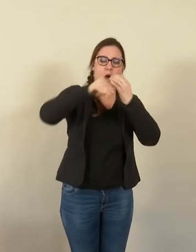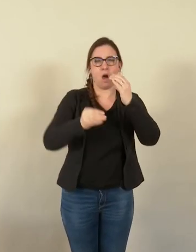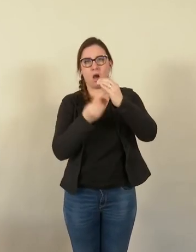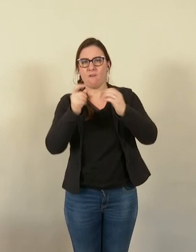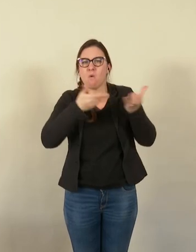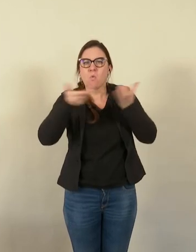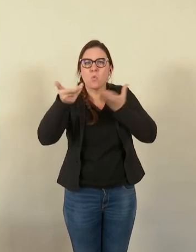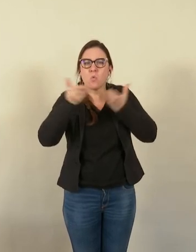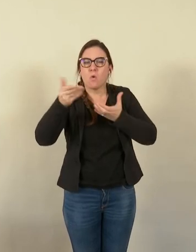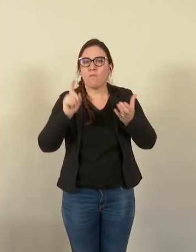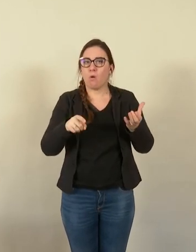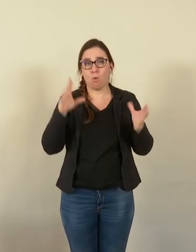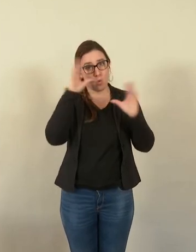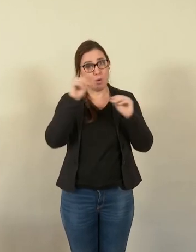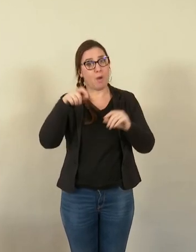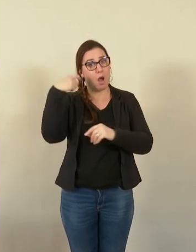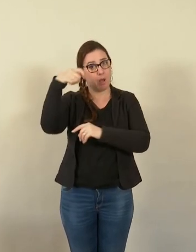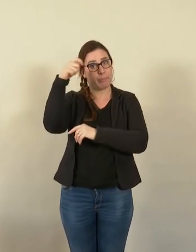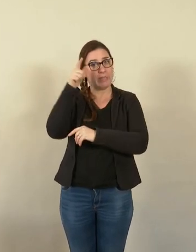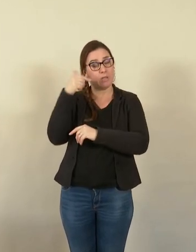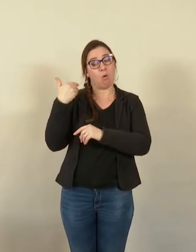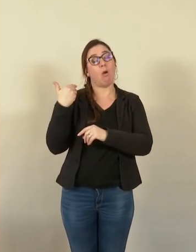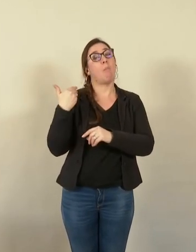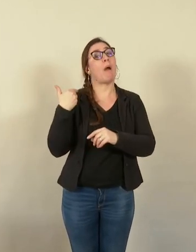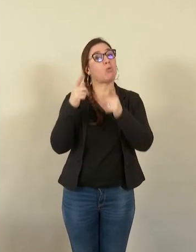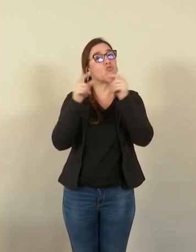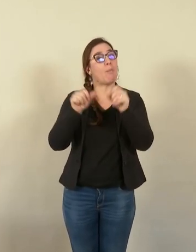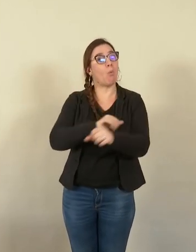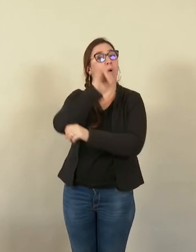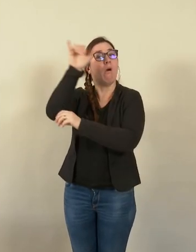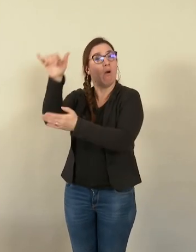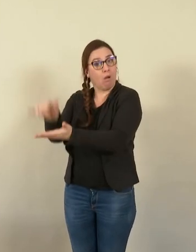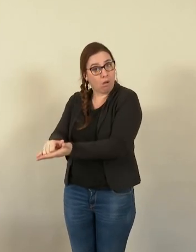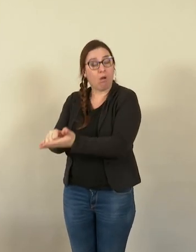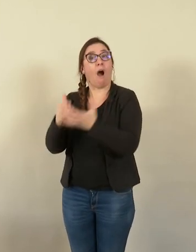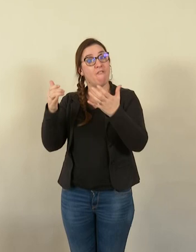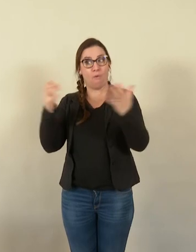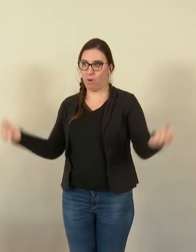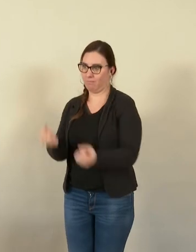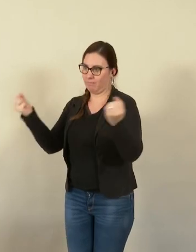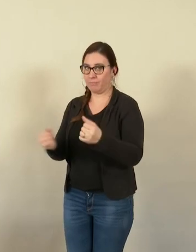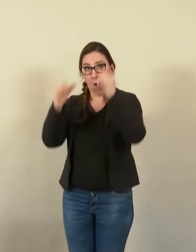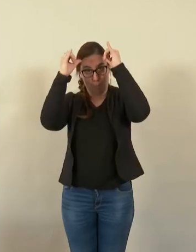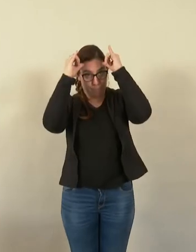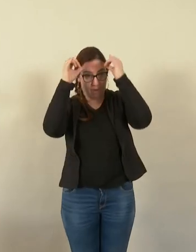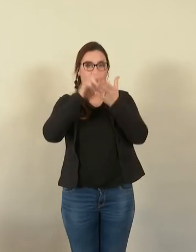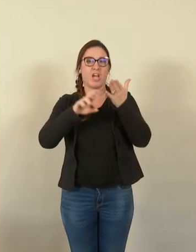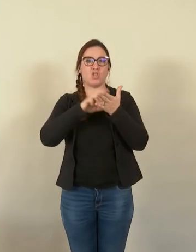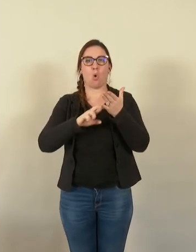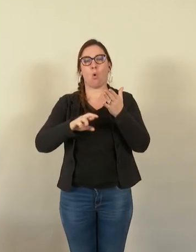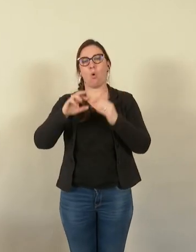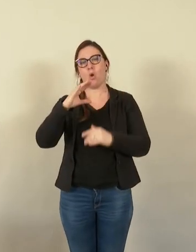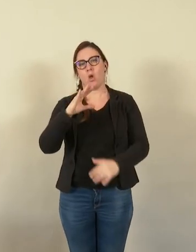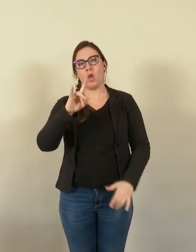l'exportation je rappelle que notre président de la République est parti il y a pas longtemps au Japon faire la promotion du bœuf charoletin les japonais ne peuvent pas vivre sans buf